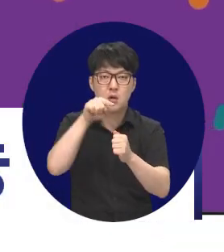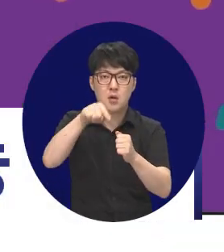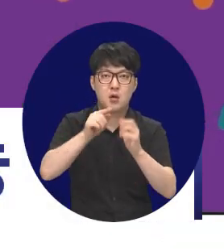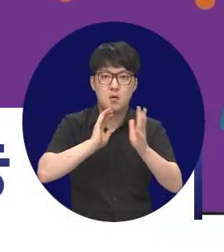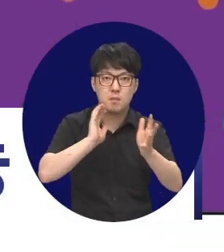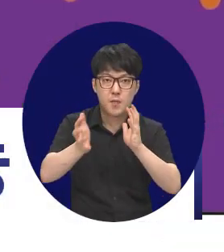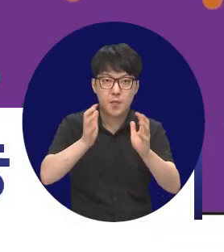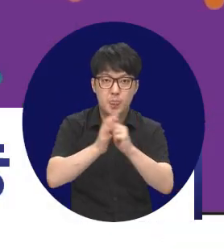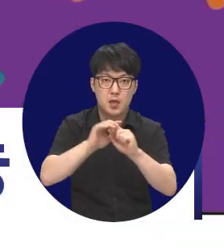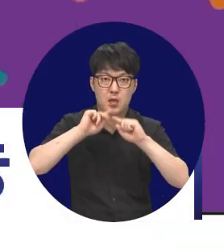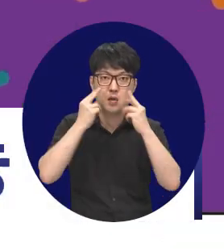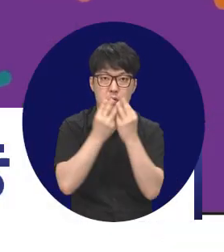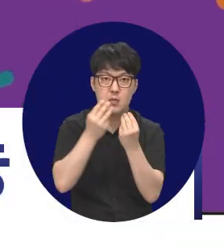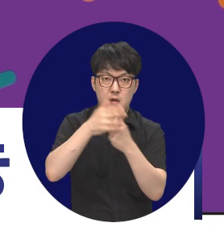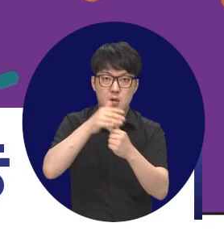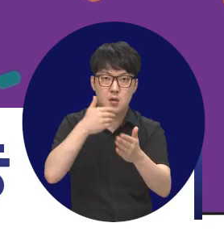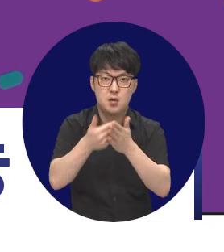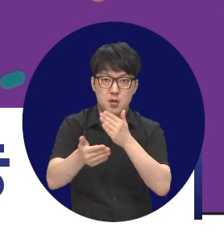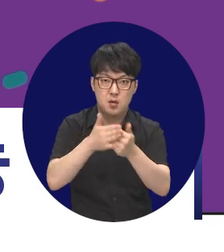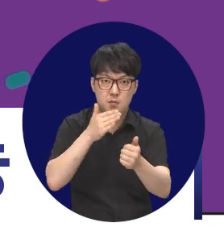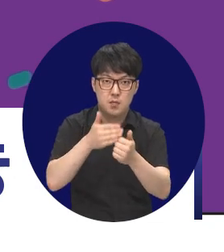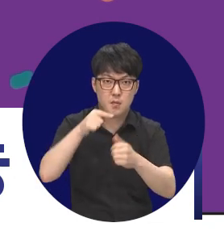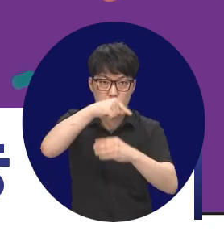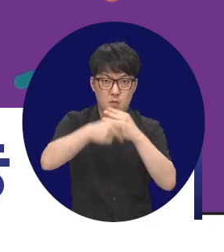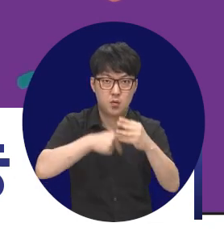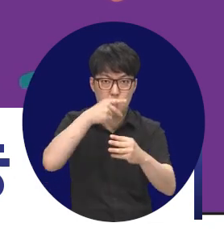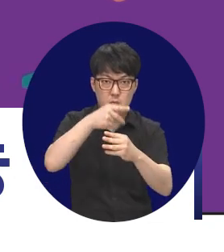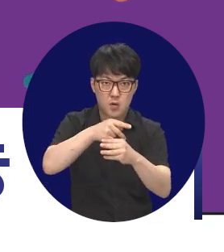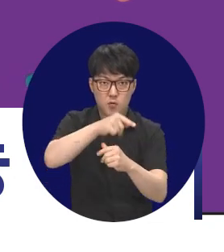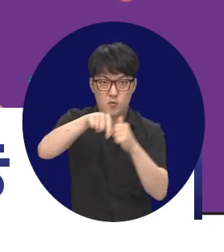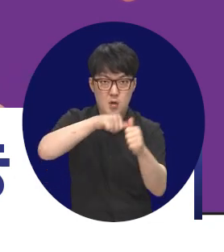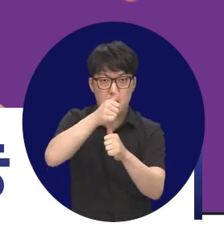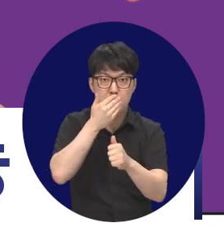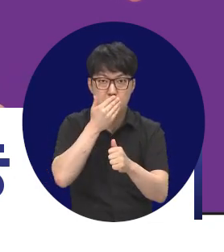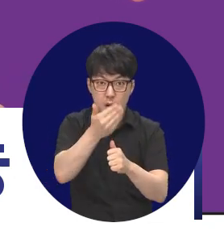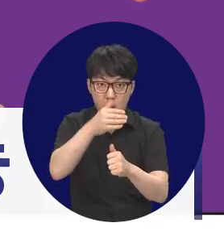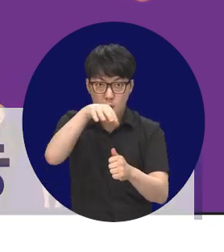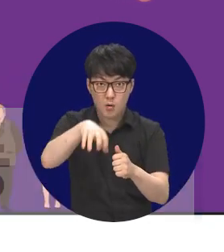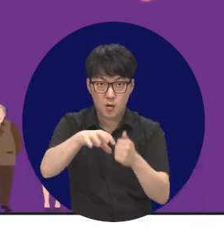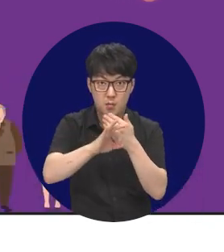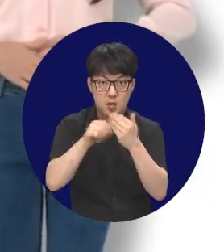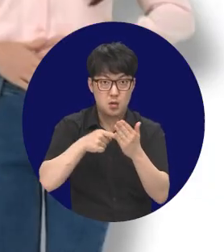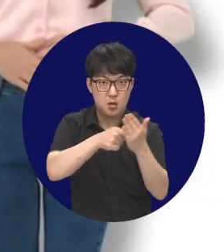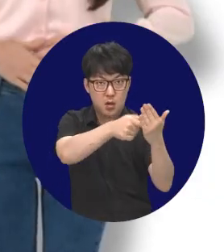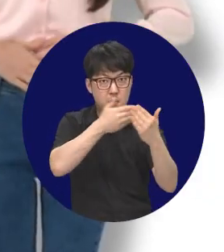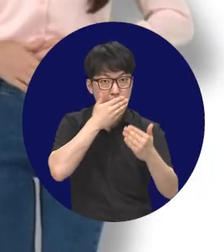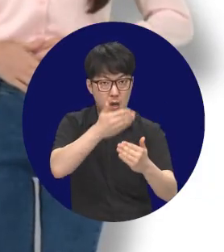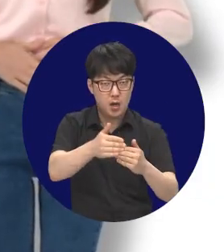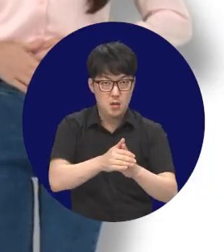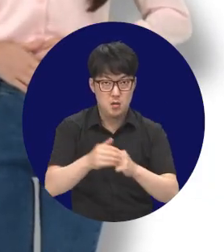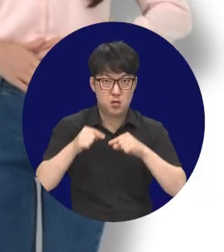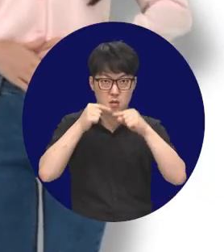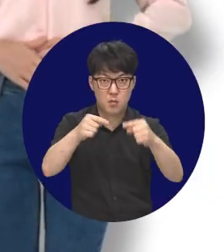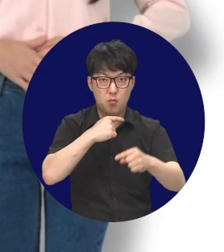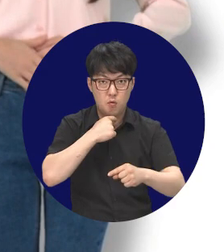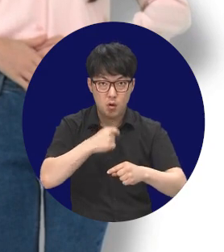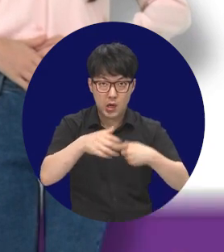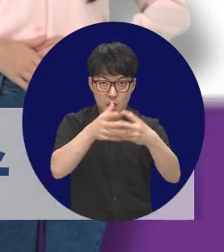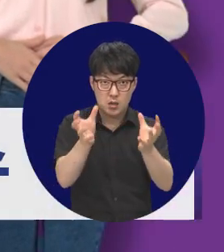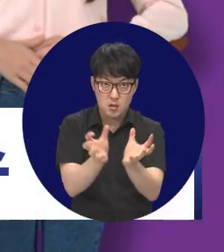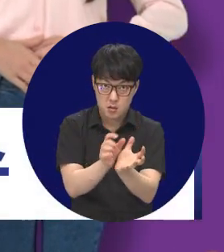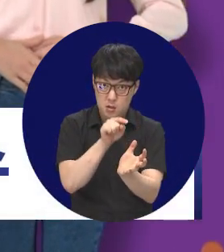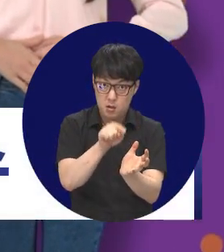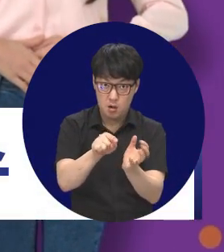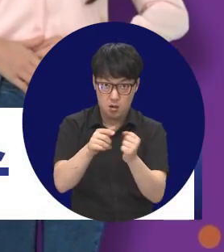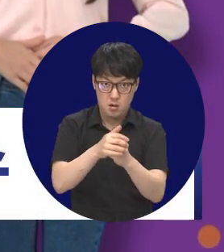등의 프로그램을 운영할 수 있는 기관이나 단체라면 어디든 신청할 수 있는데요. 참여를 원하는 기관이나 단체는